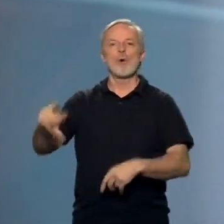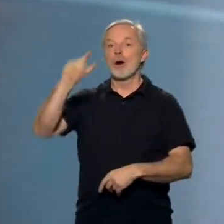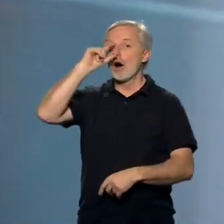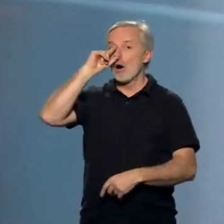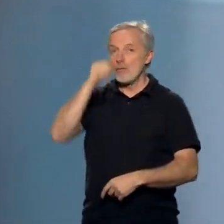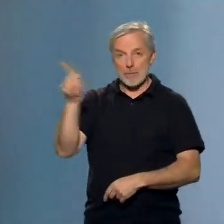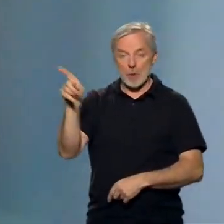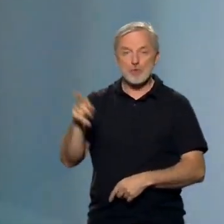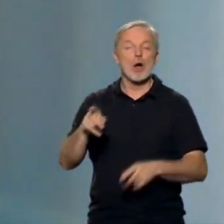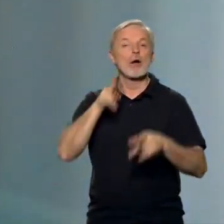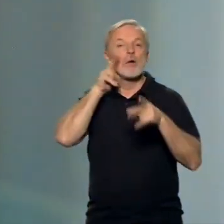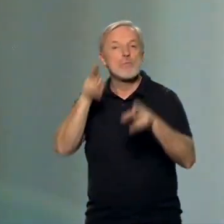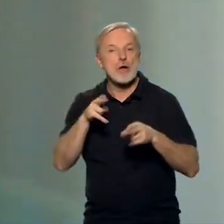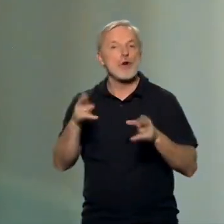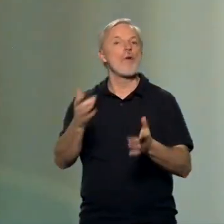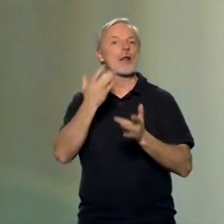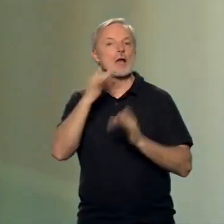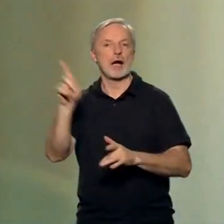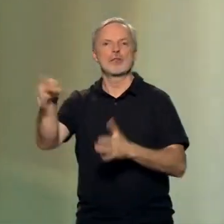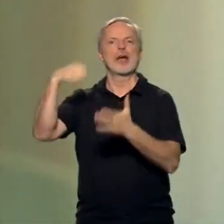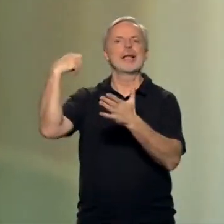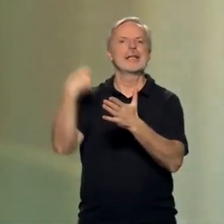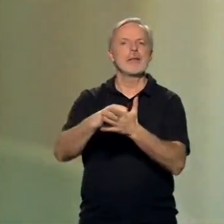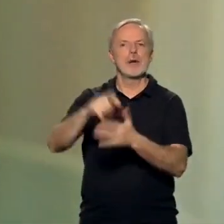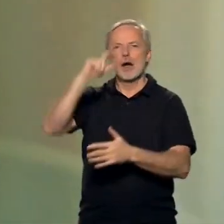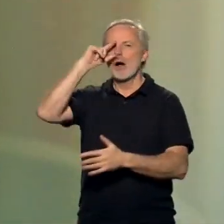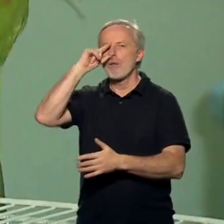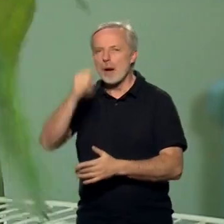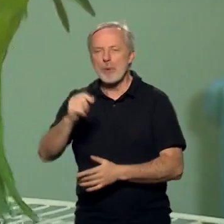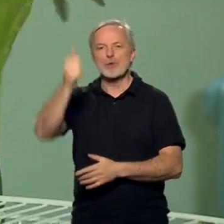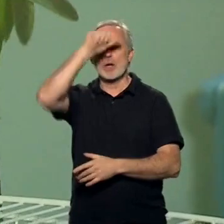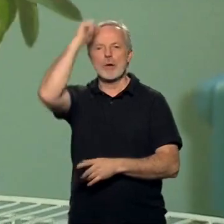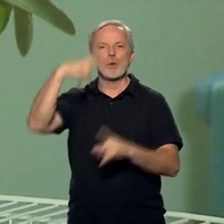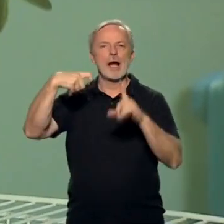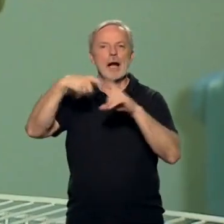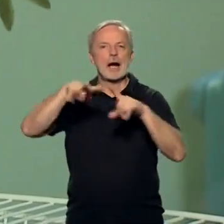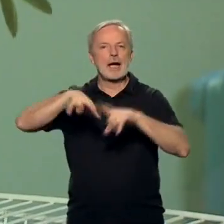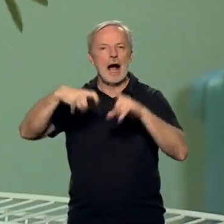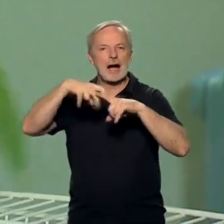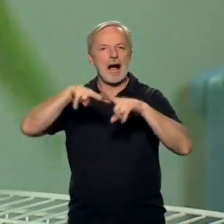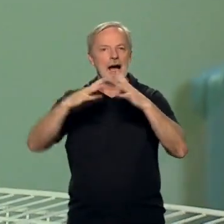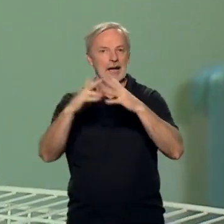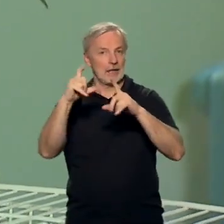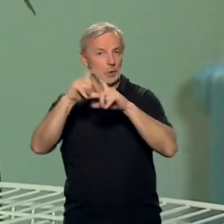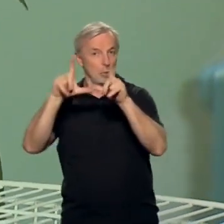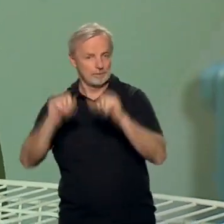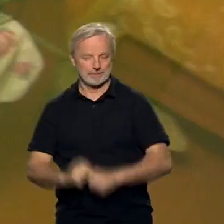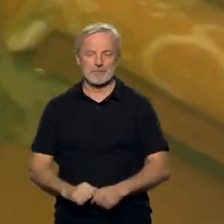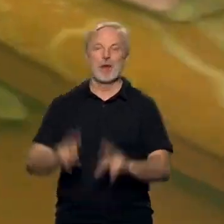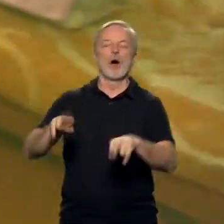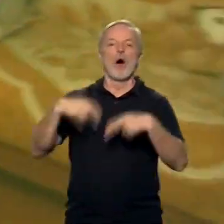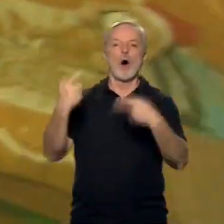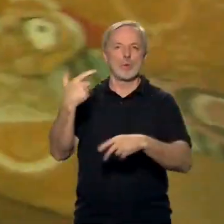Žohová, jakých chyb se vyvarovat při chovu a jak zajistit spokojený život papouškům kakarikům. Ve